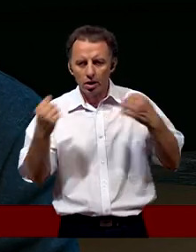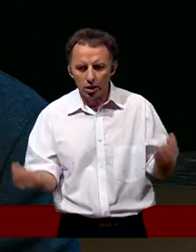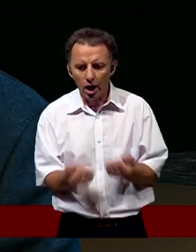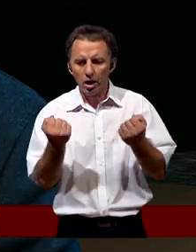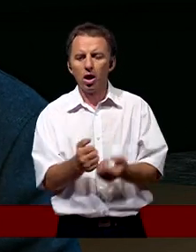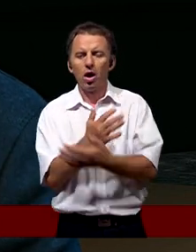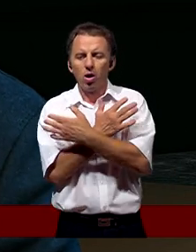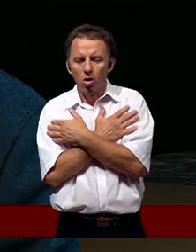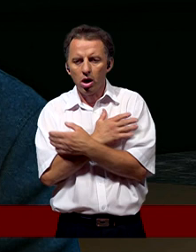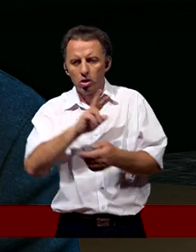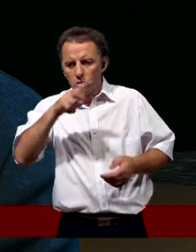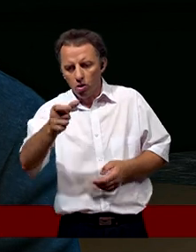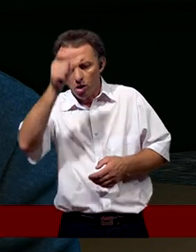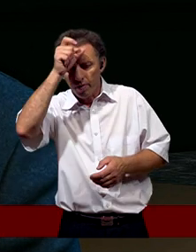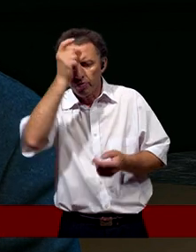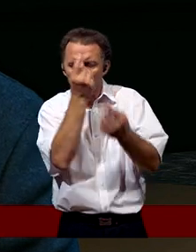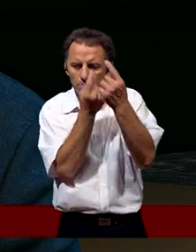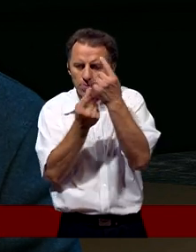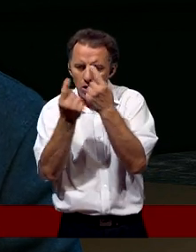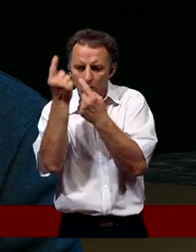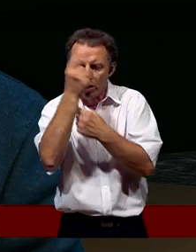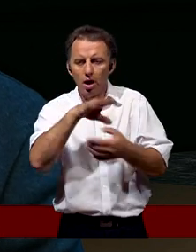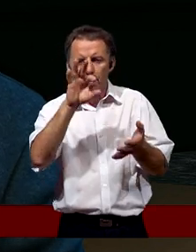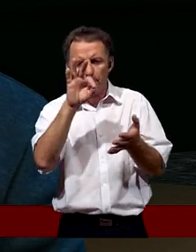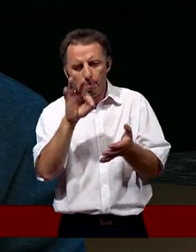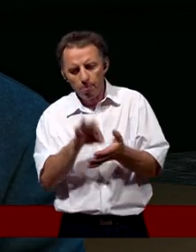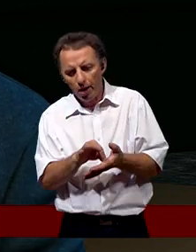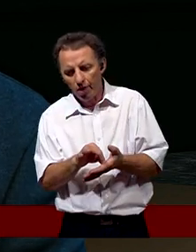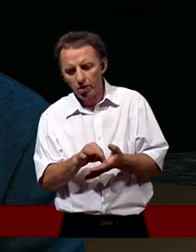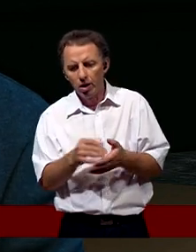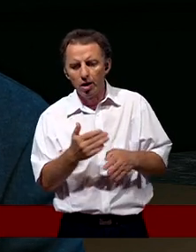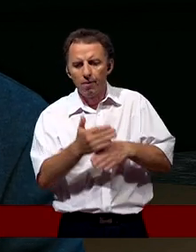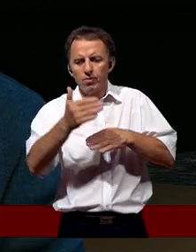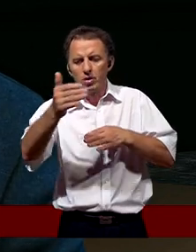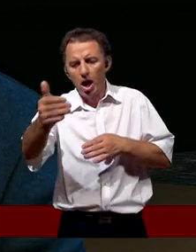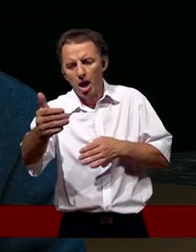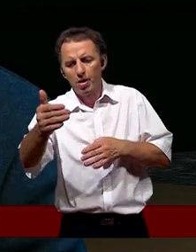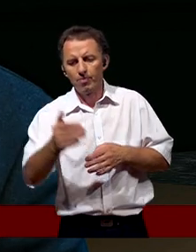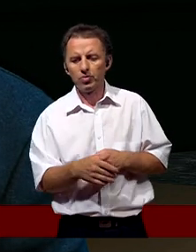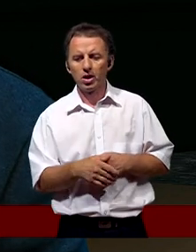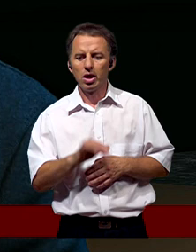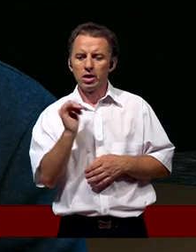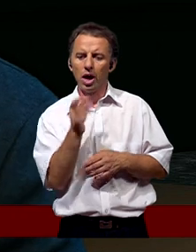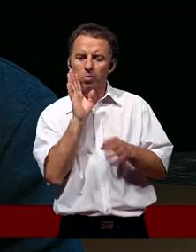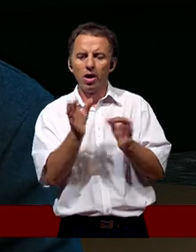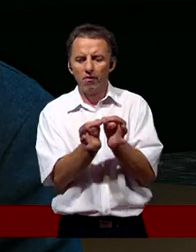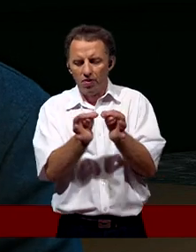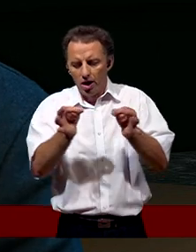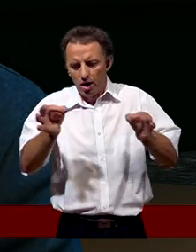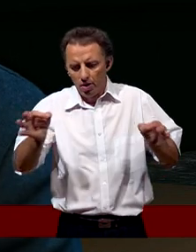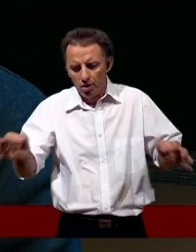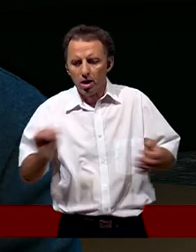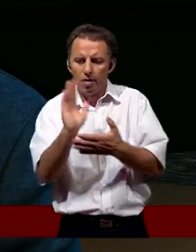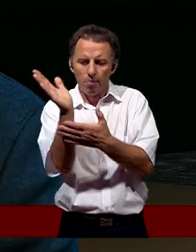starać kochać drugiego człowieka, ale myślę, że w pewnym momencie ten balon nadmucha się do jakiegoś wymiaru